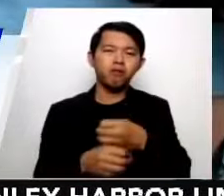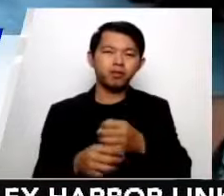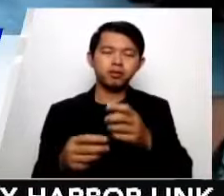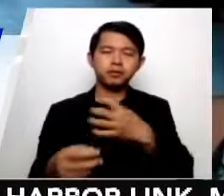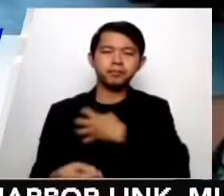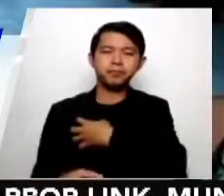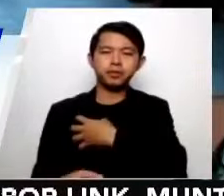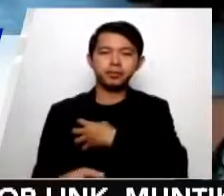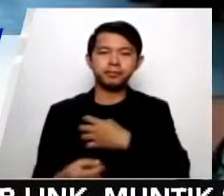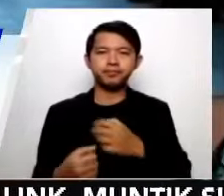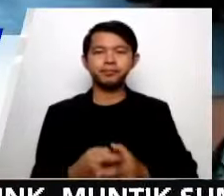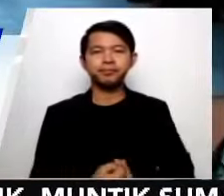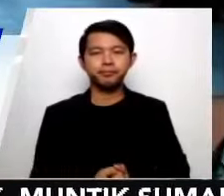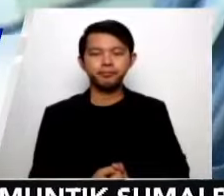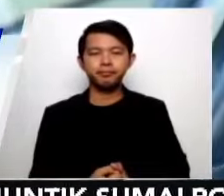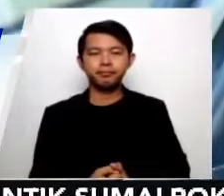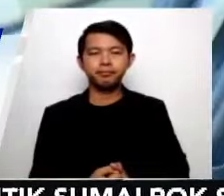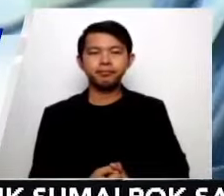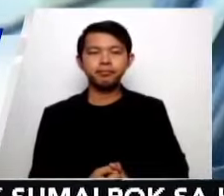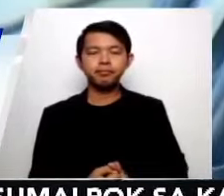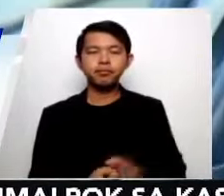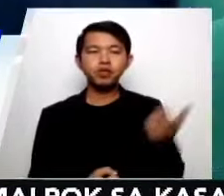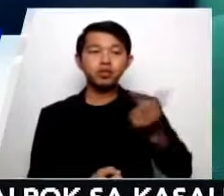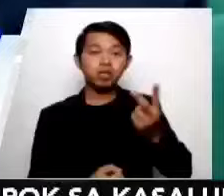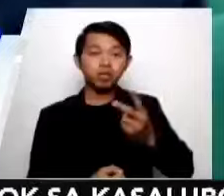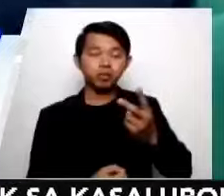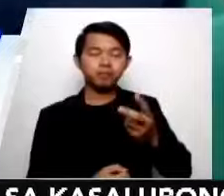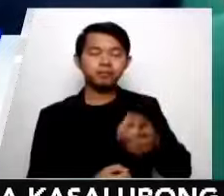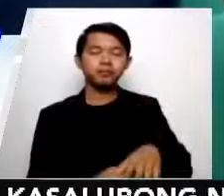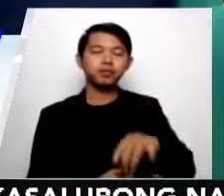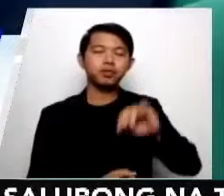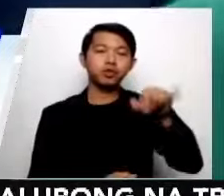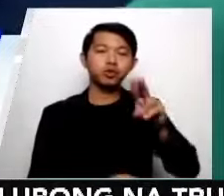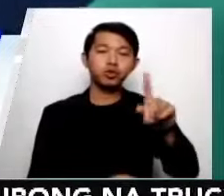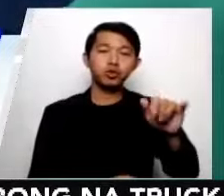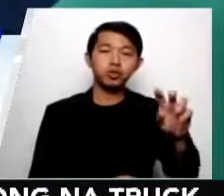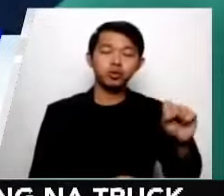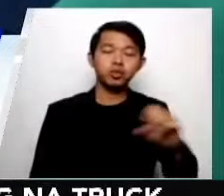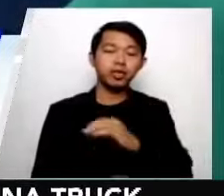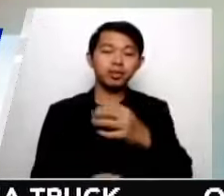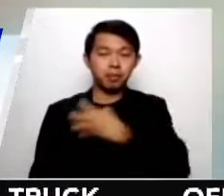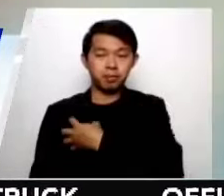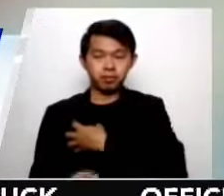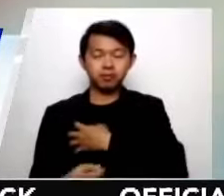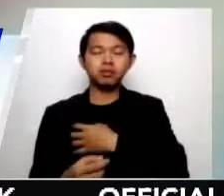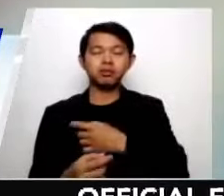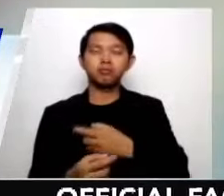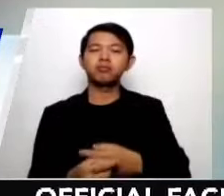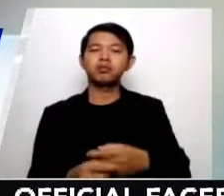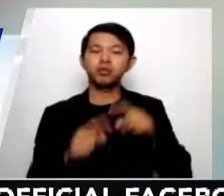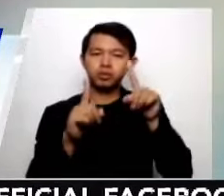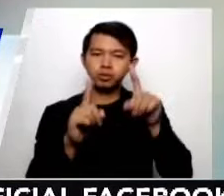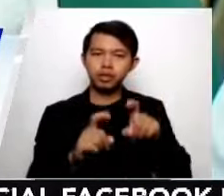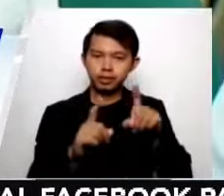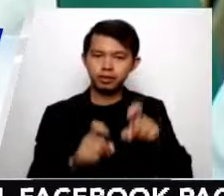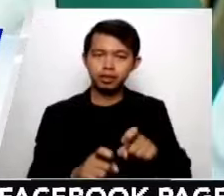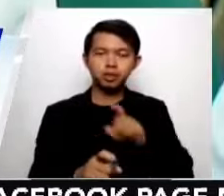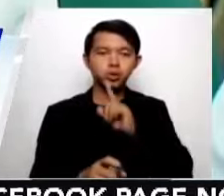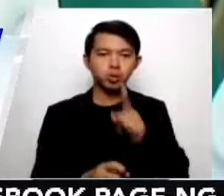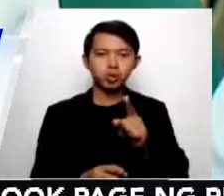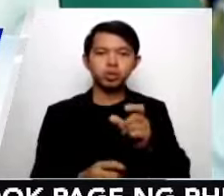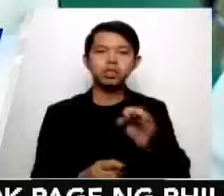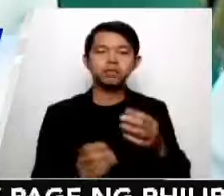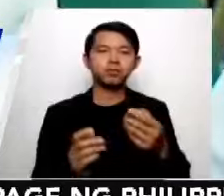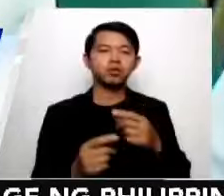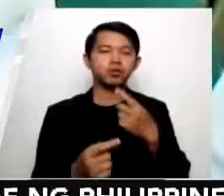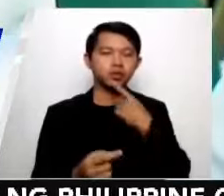sa polygraph test si Julius at tatlong sangkot na pulis para malaman kung sino ang nagsasabi ng totoo. Hindi po tama yung proseso nila